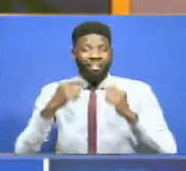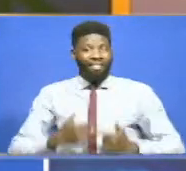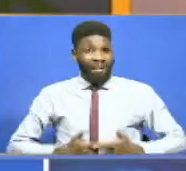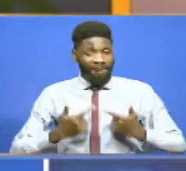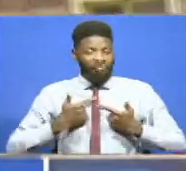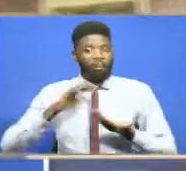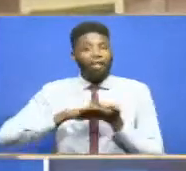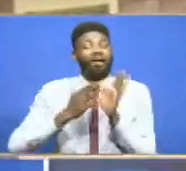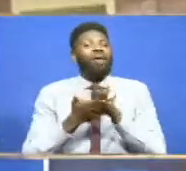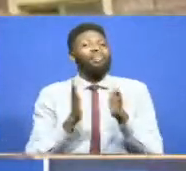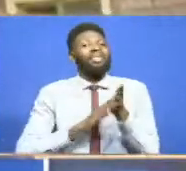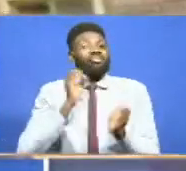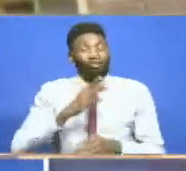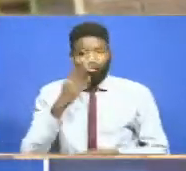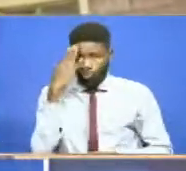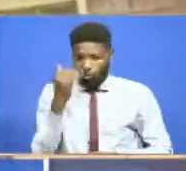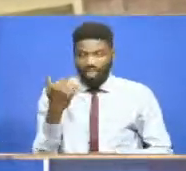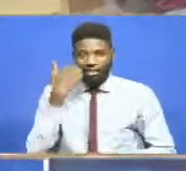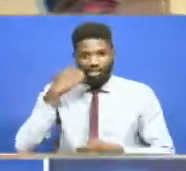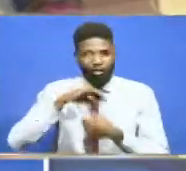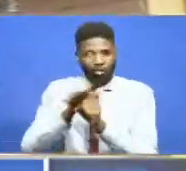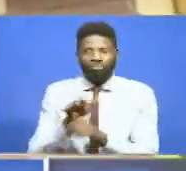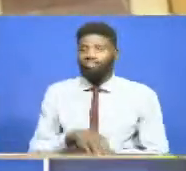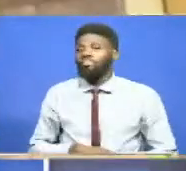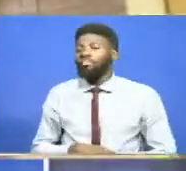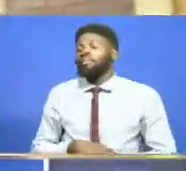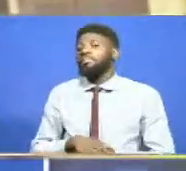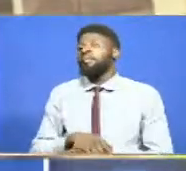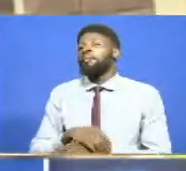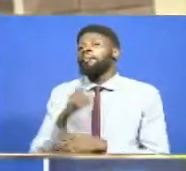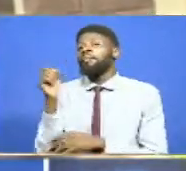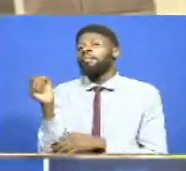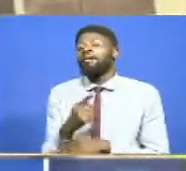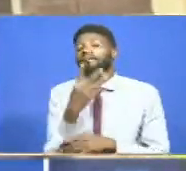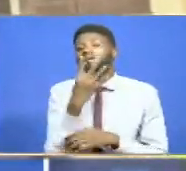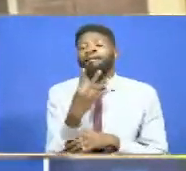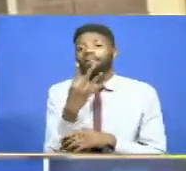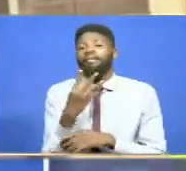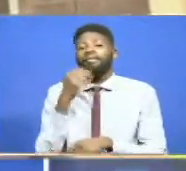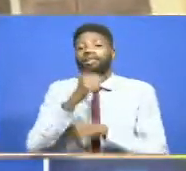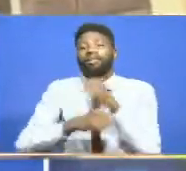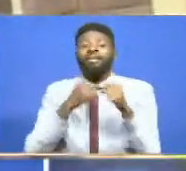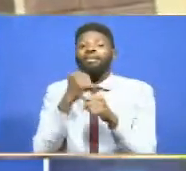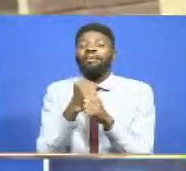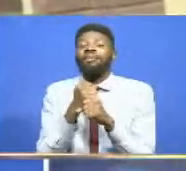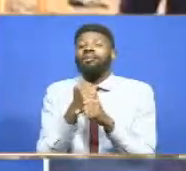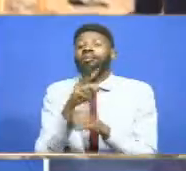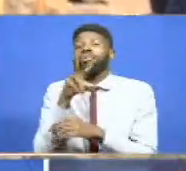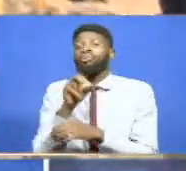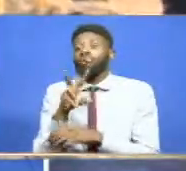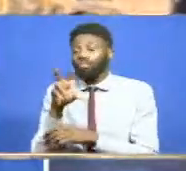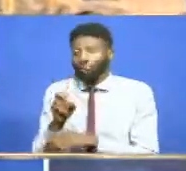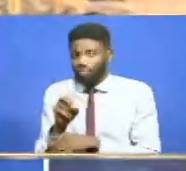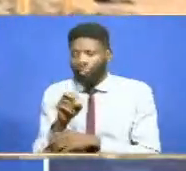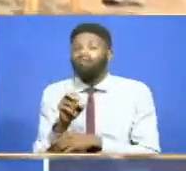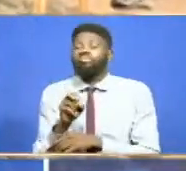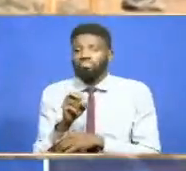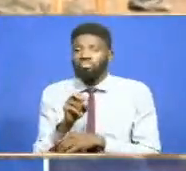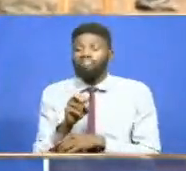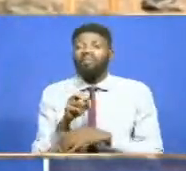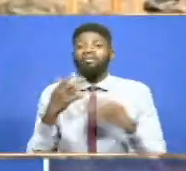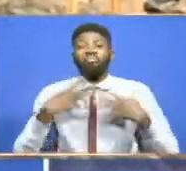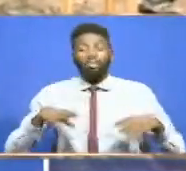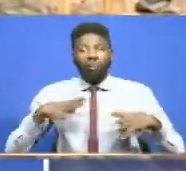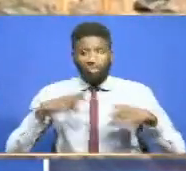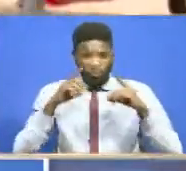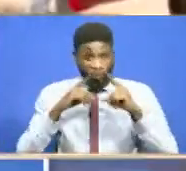COVID-19. Mnamo mwezi Aprili mwaka 2020, 64% ya Wakenya walisema janga la COVID ni suala la kibinafsi,